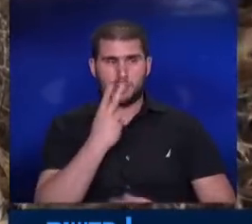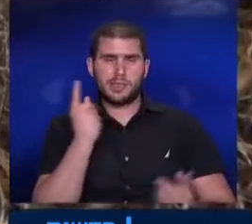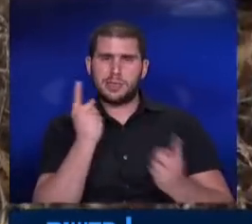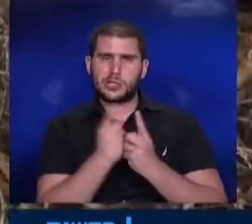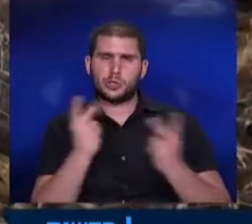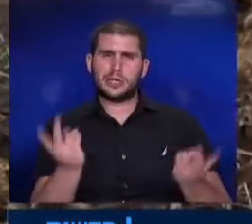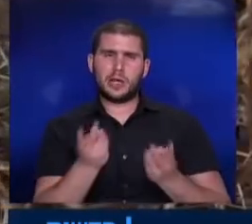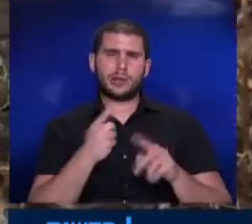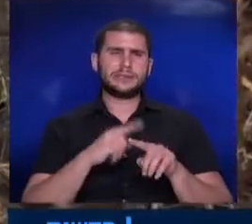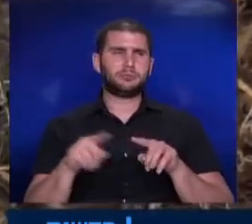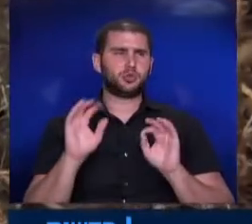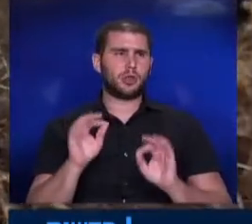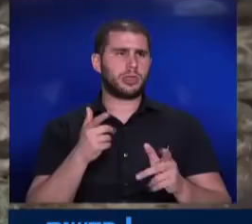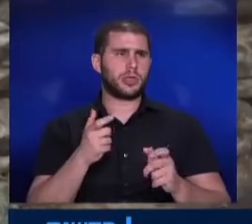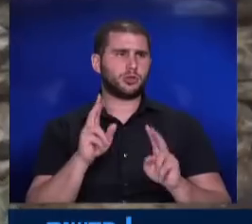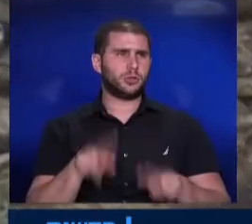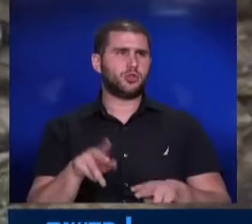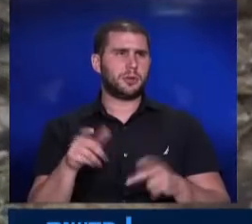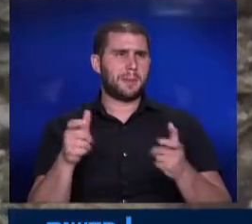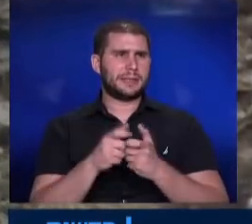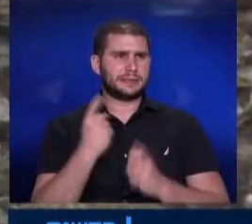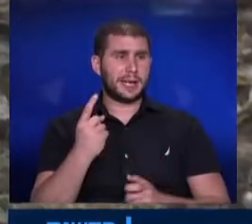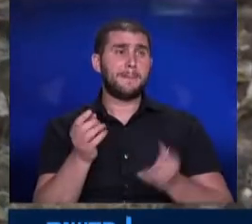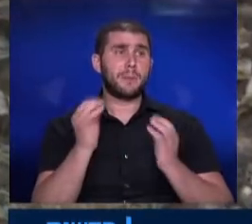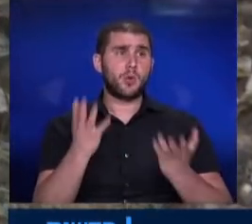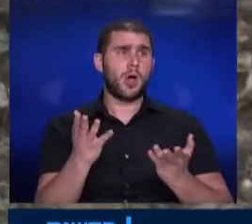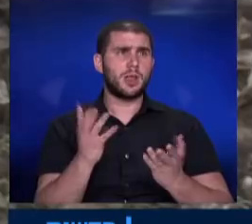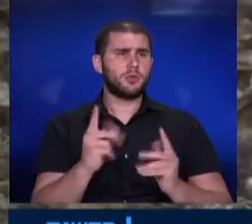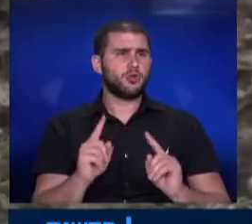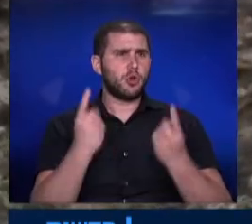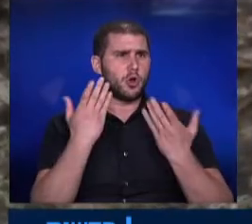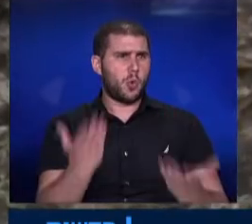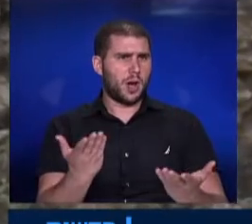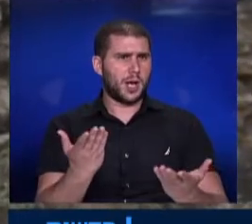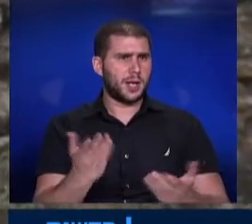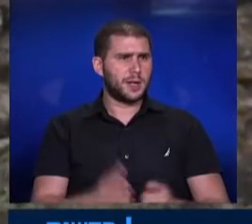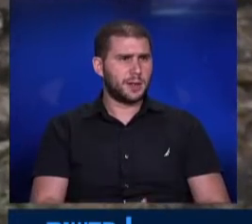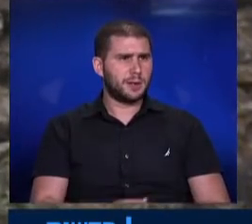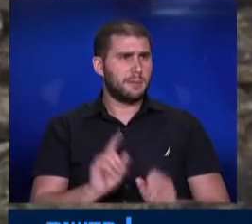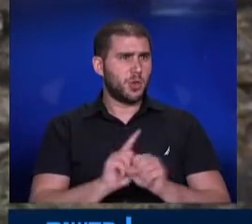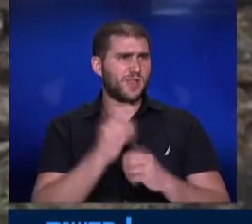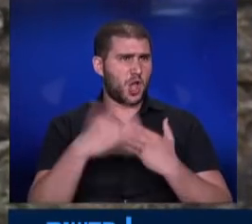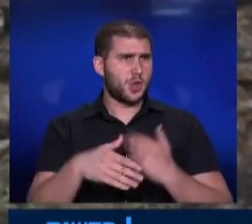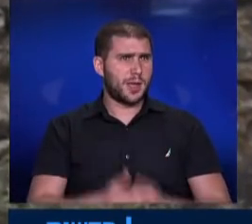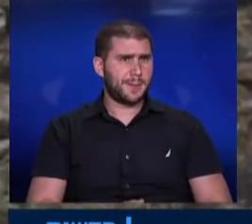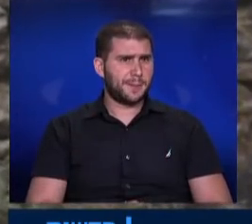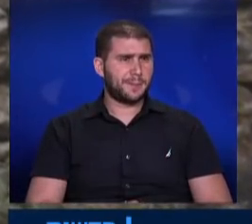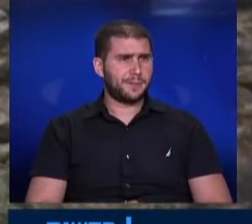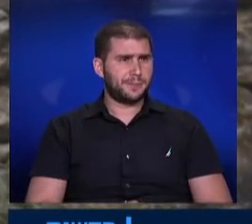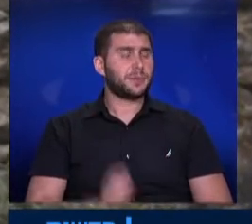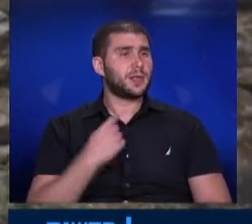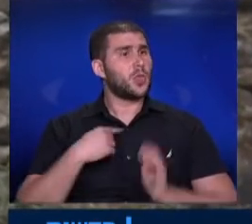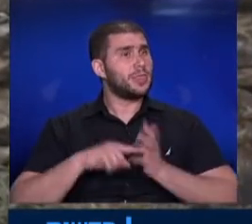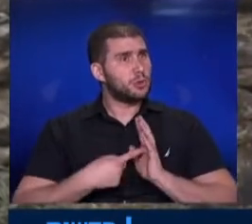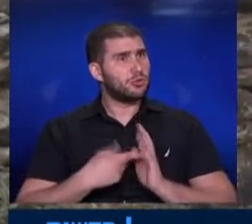הנגישות והזמינות של הנשקים שקיימים במגזר, בייחוד עם כל מה שמתחולל בתקופה האחרונה. אבל אנחנו